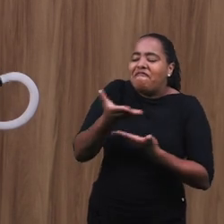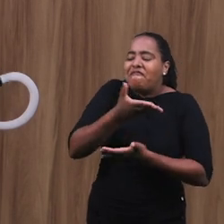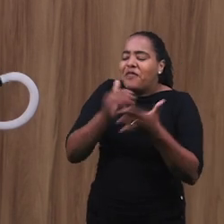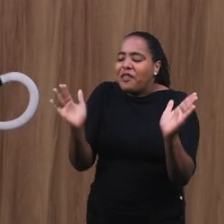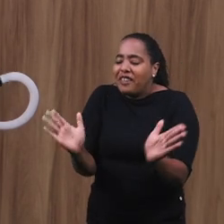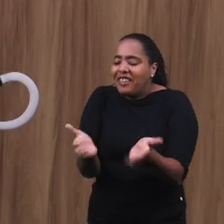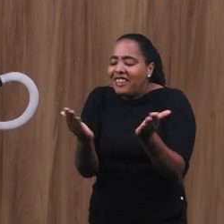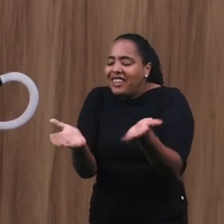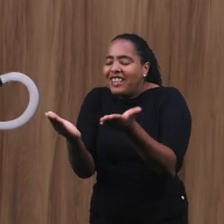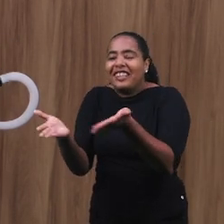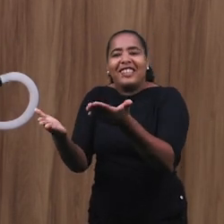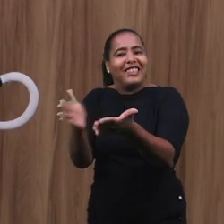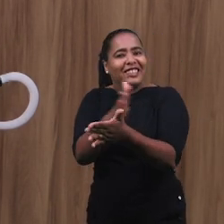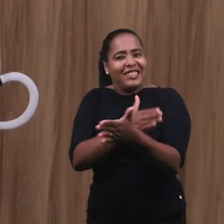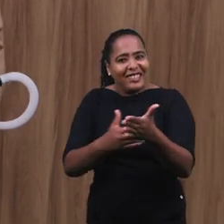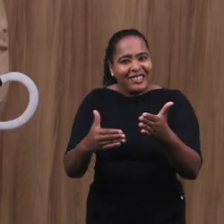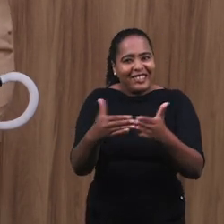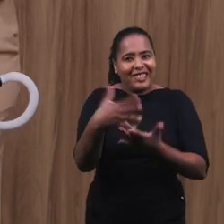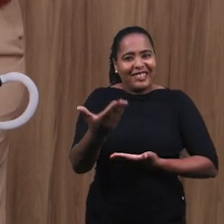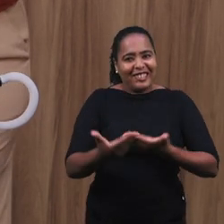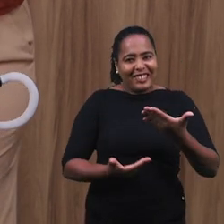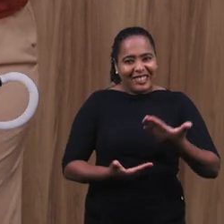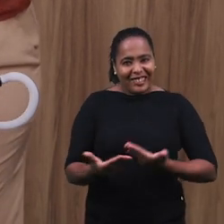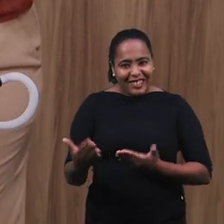tous les frères et sœurs de l'Église envers ces